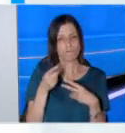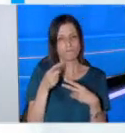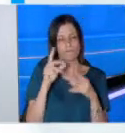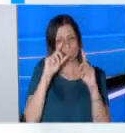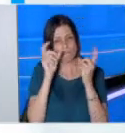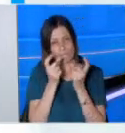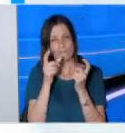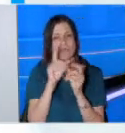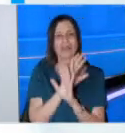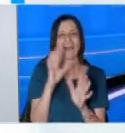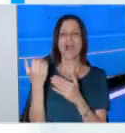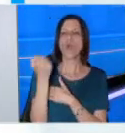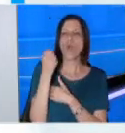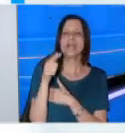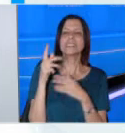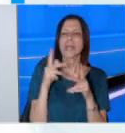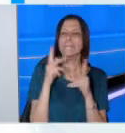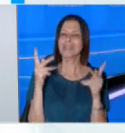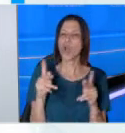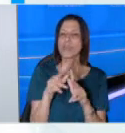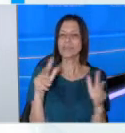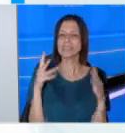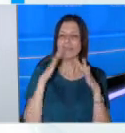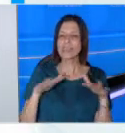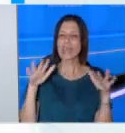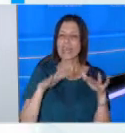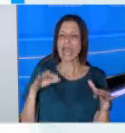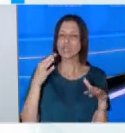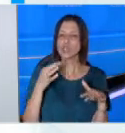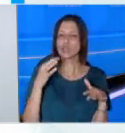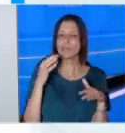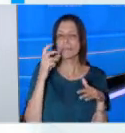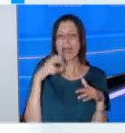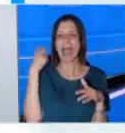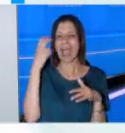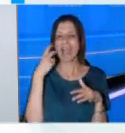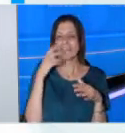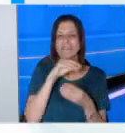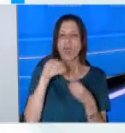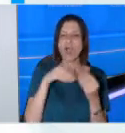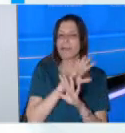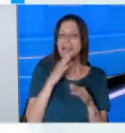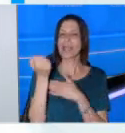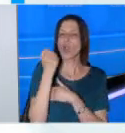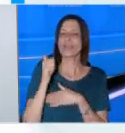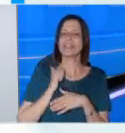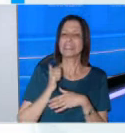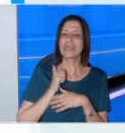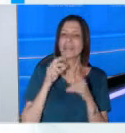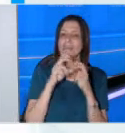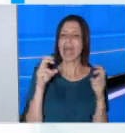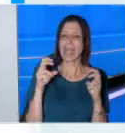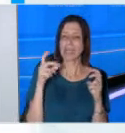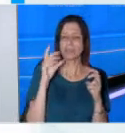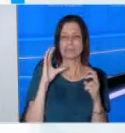בסוגריים, רק כוח הוא הפתרון, המצב נרגע ביישובים הערבים והמעורבים, בלי כוחות צבא בערים,